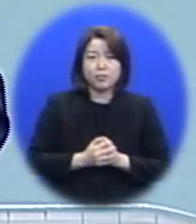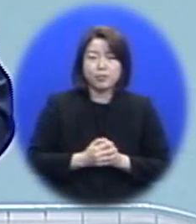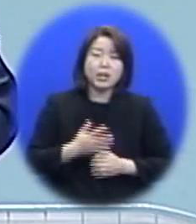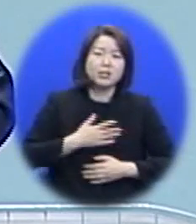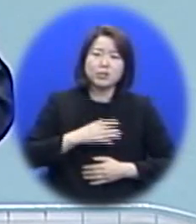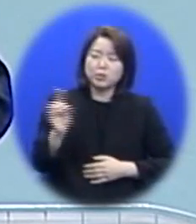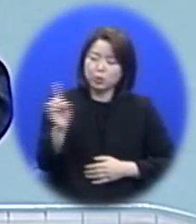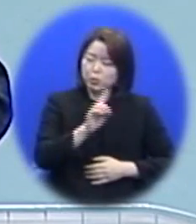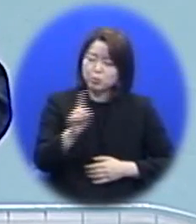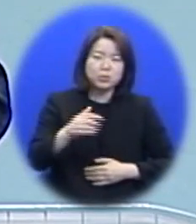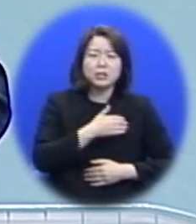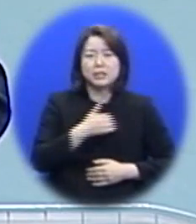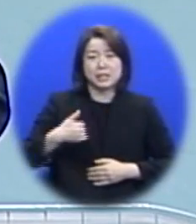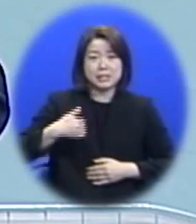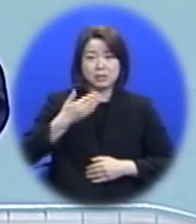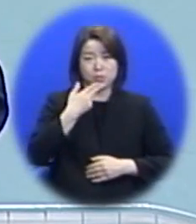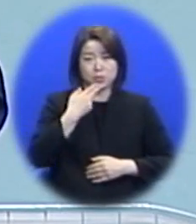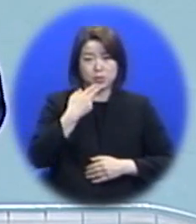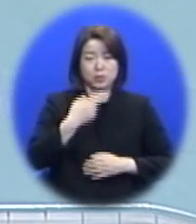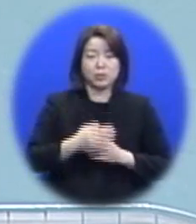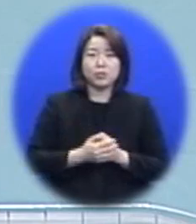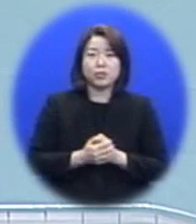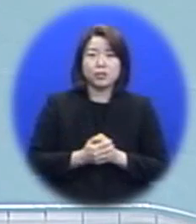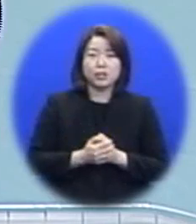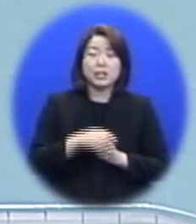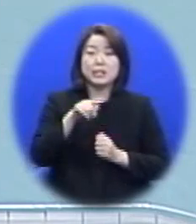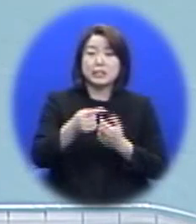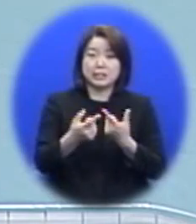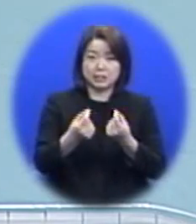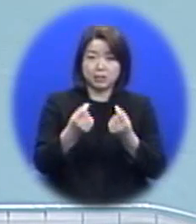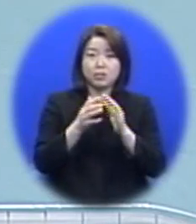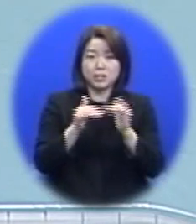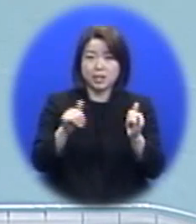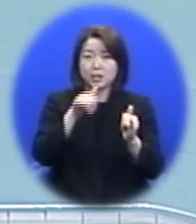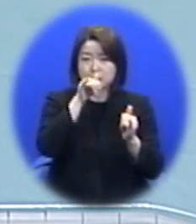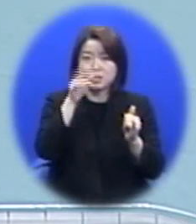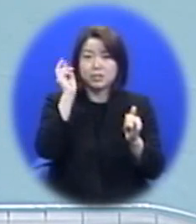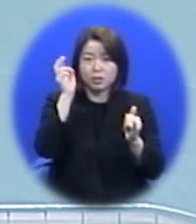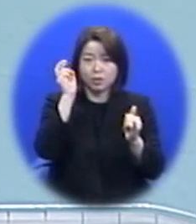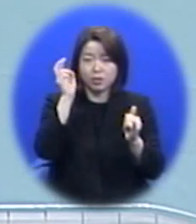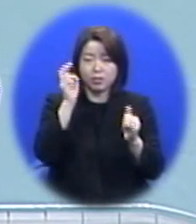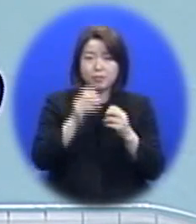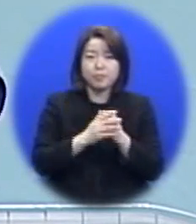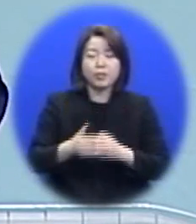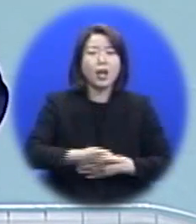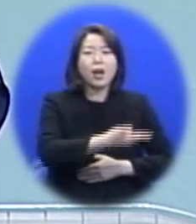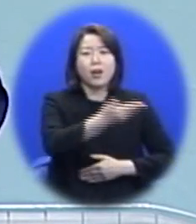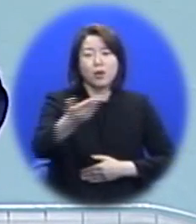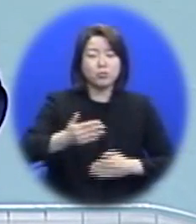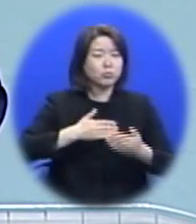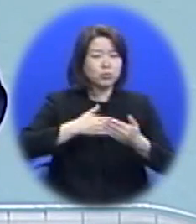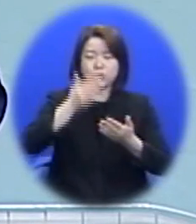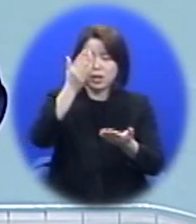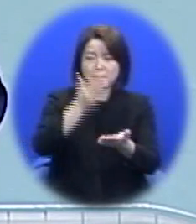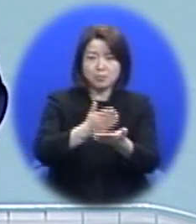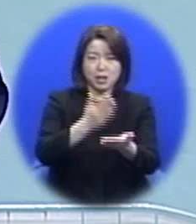저는 도무지 자신이 없어요. 그러신 분도 있으실 겁니다. 여러분 두려워하지